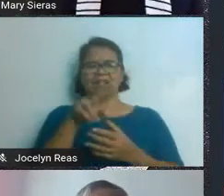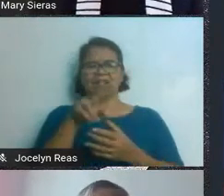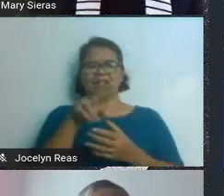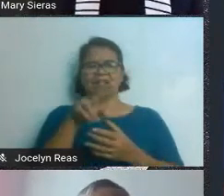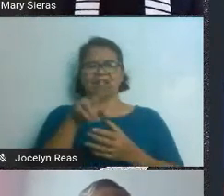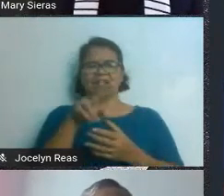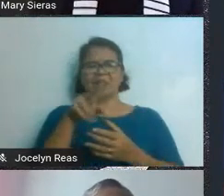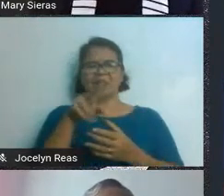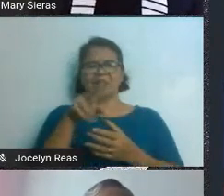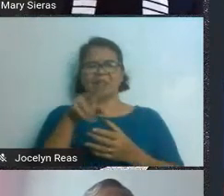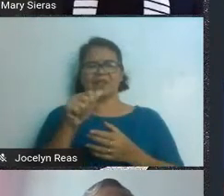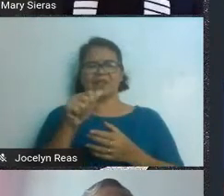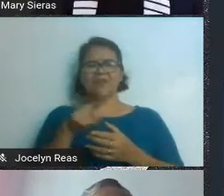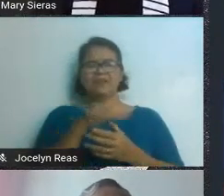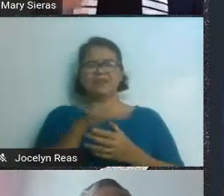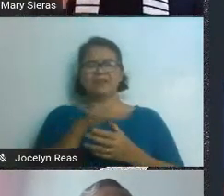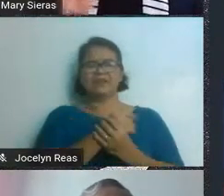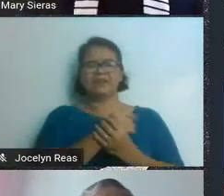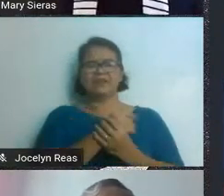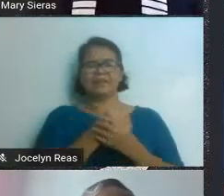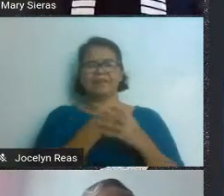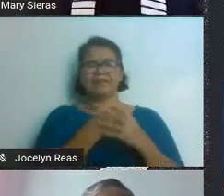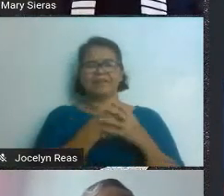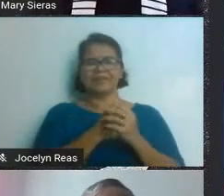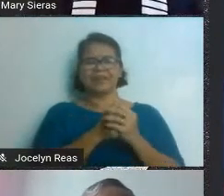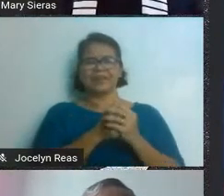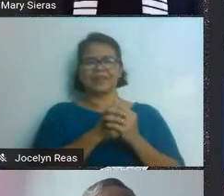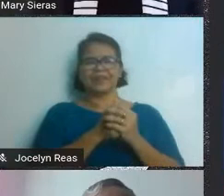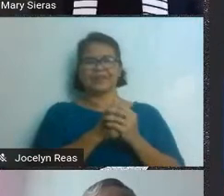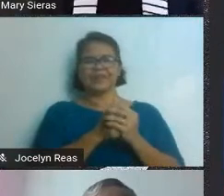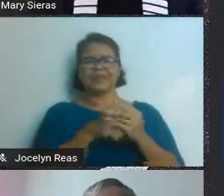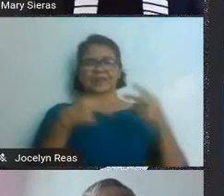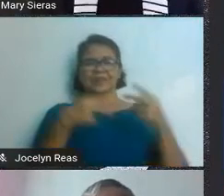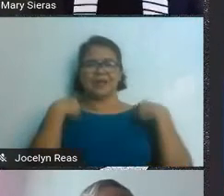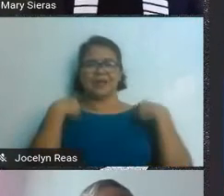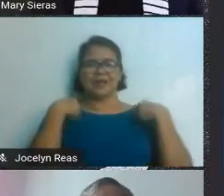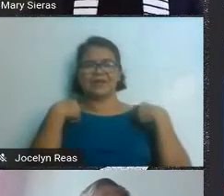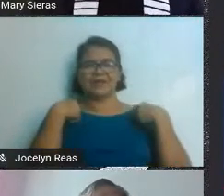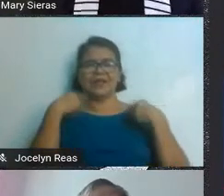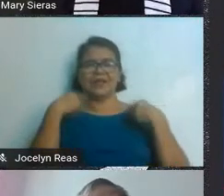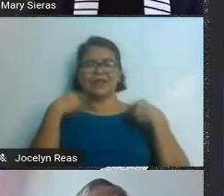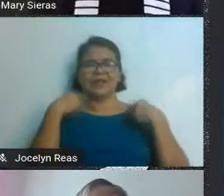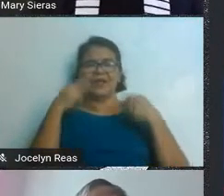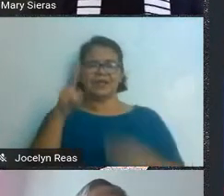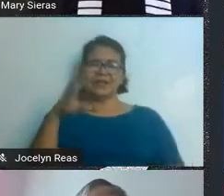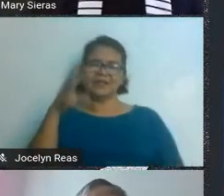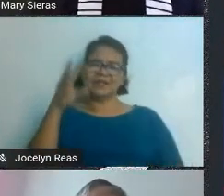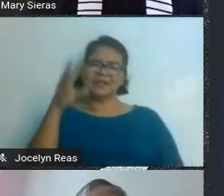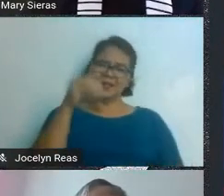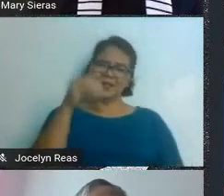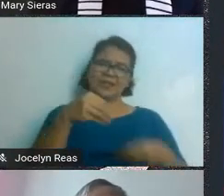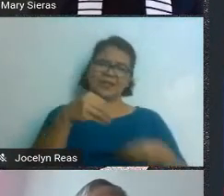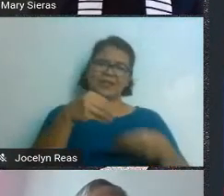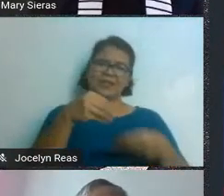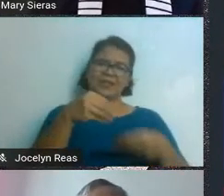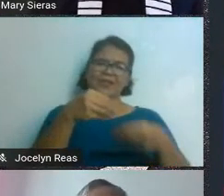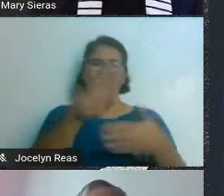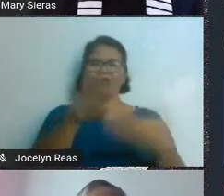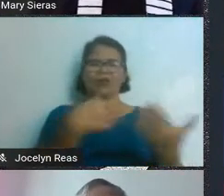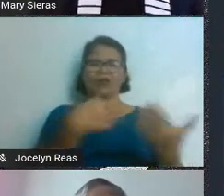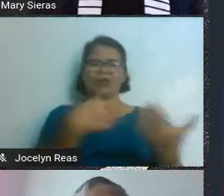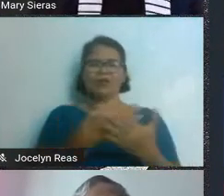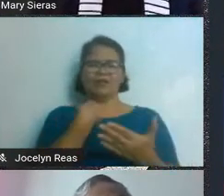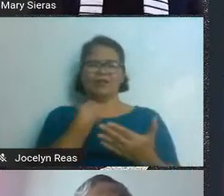pong dinistribute yan. So, Telling you, Mary, I salute you. Actually, pinost ko rin sa Facebook ko para lang yung